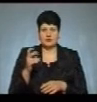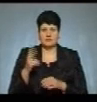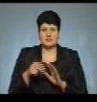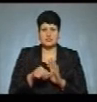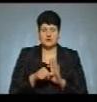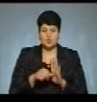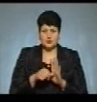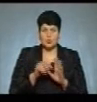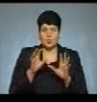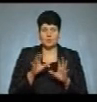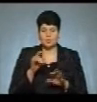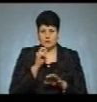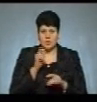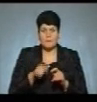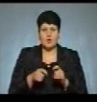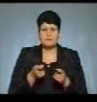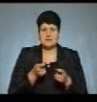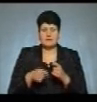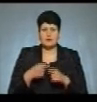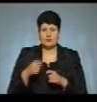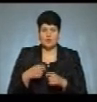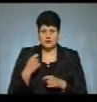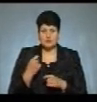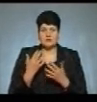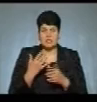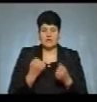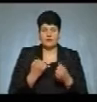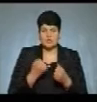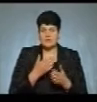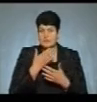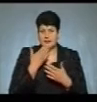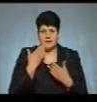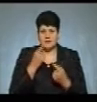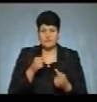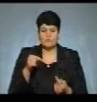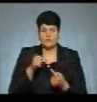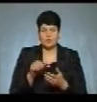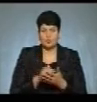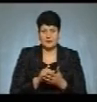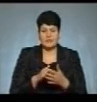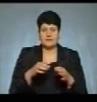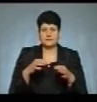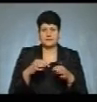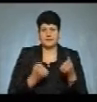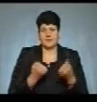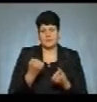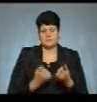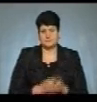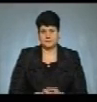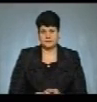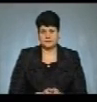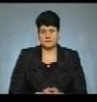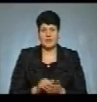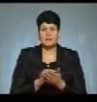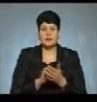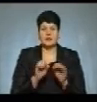126 Кодексу України про адміністративні правопорушення, оскільки водій при собі не мав відповідних документів на транспортний засіб. Матеріали по даній